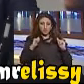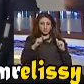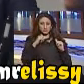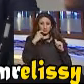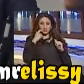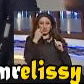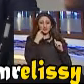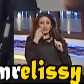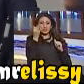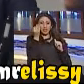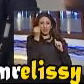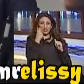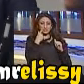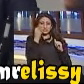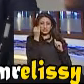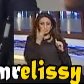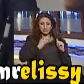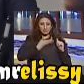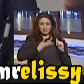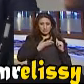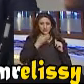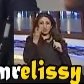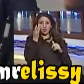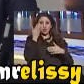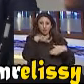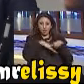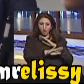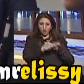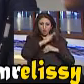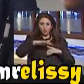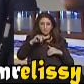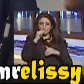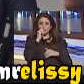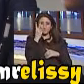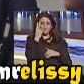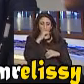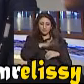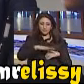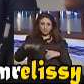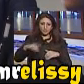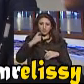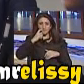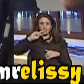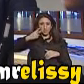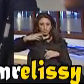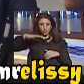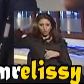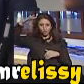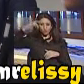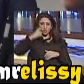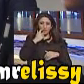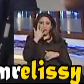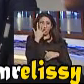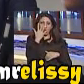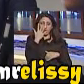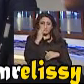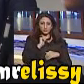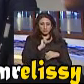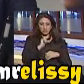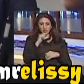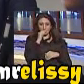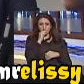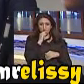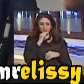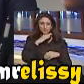نص الثلاثينات من عمره اتجوز وبقى عنده 3 بنات صغيرين, عمرهم 12 و5, ولسه